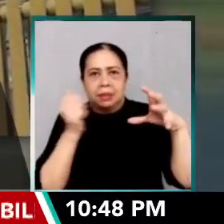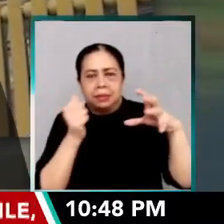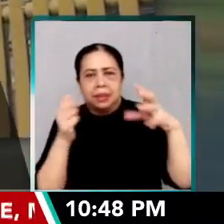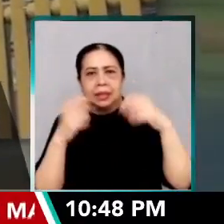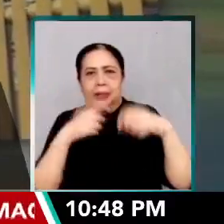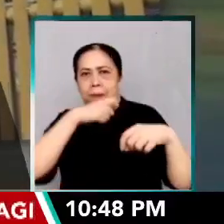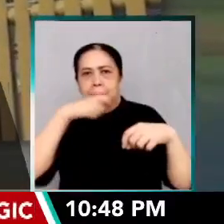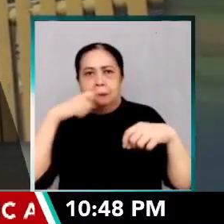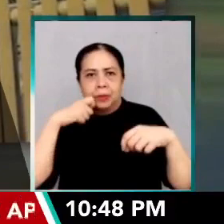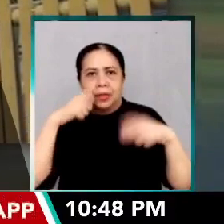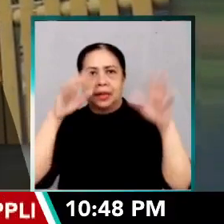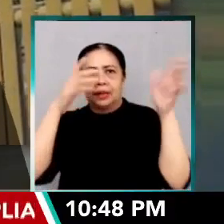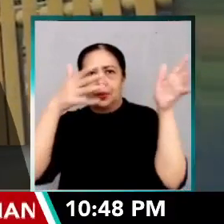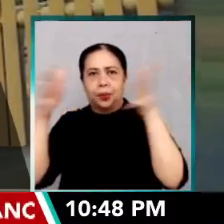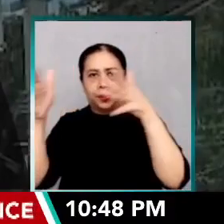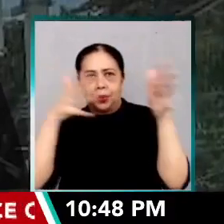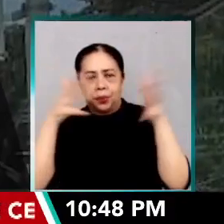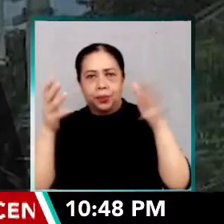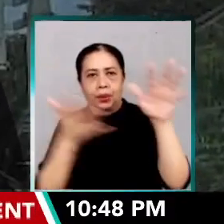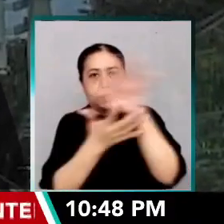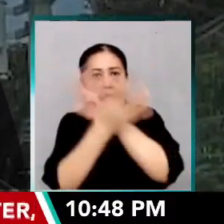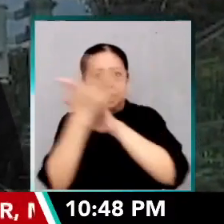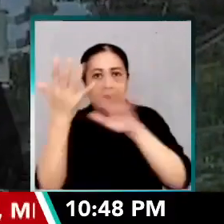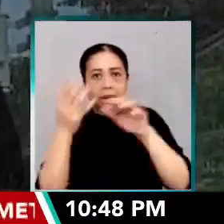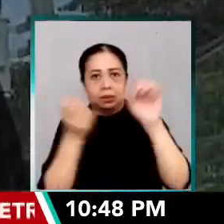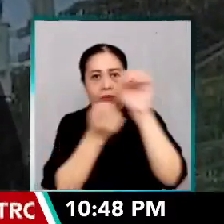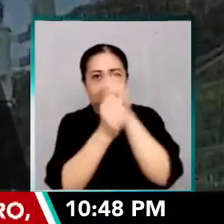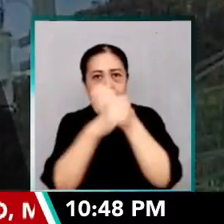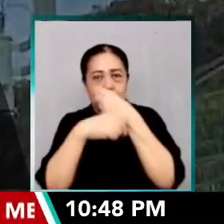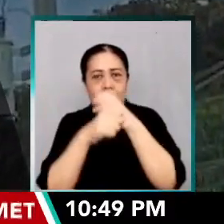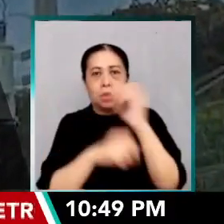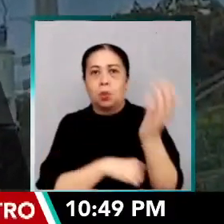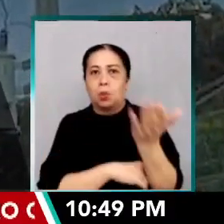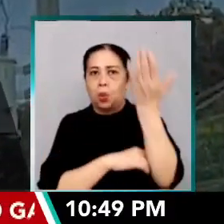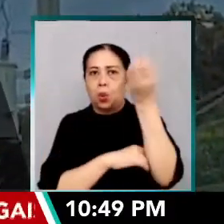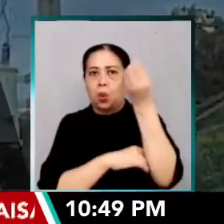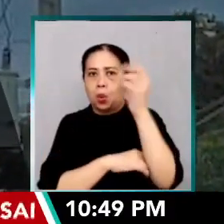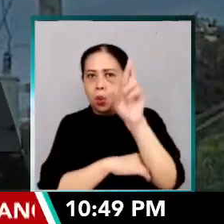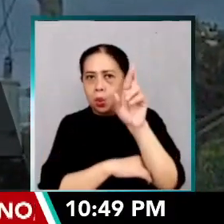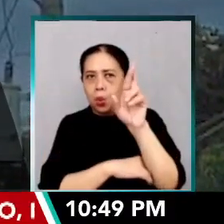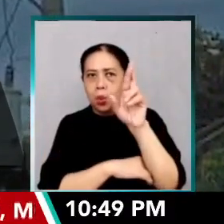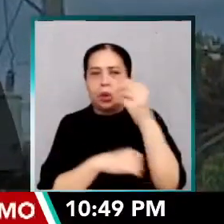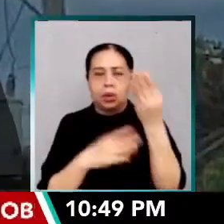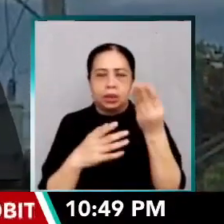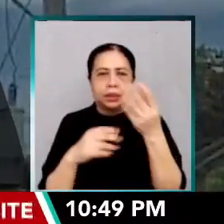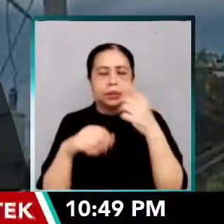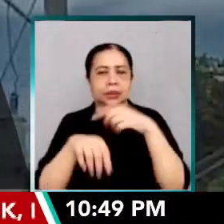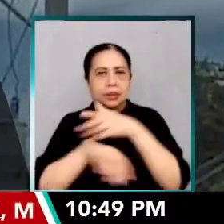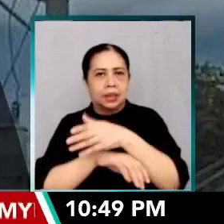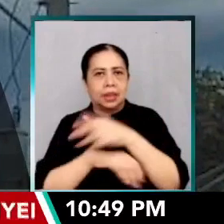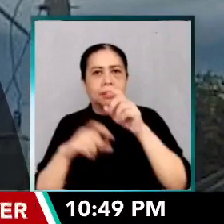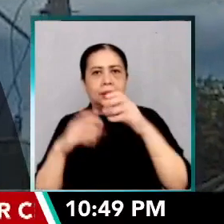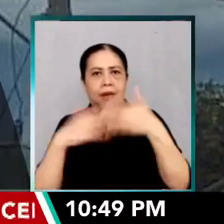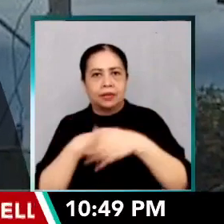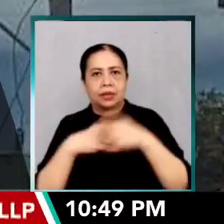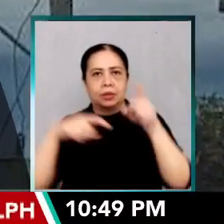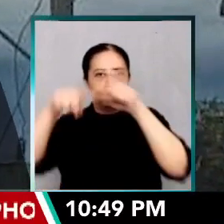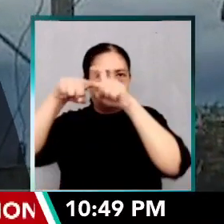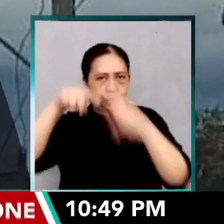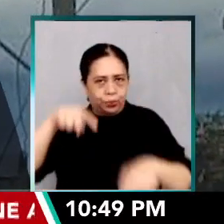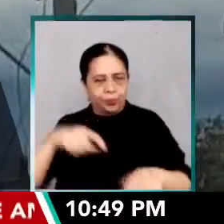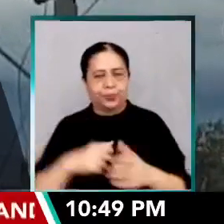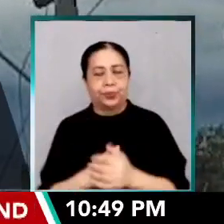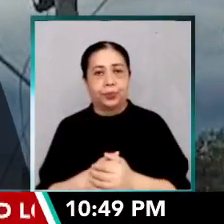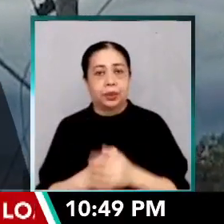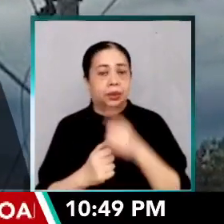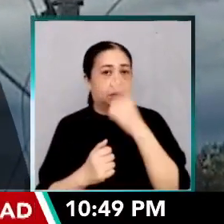hangin. Karaniwan daw itong namumuo sa umaga o tanghali ilang oras pagkatapos ng isang thunderstorm. At dahil wala itong